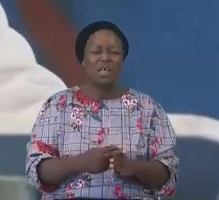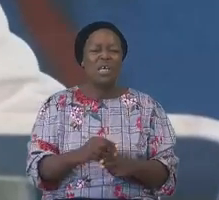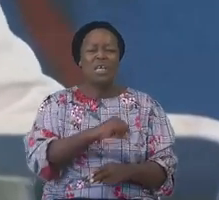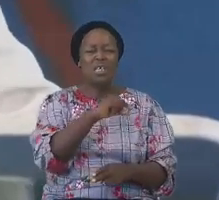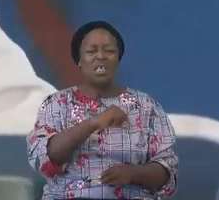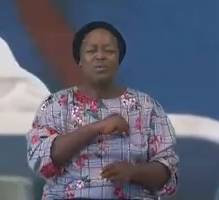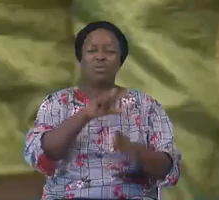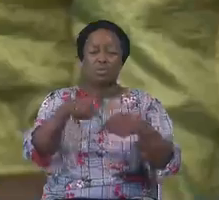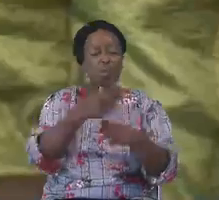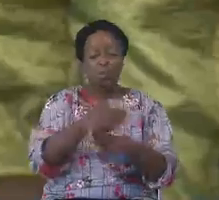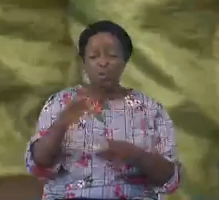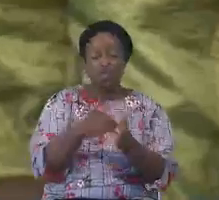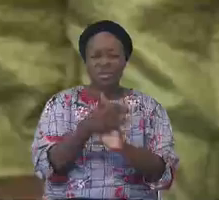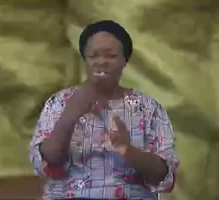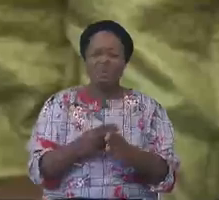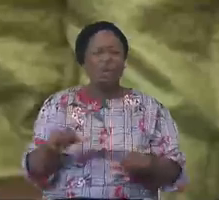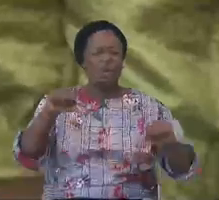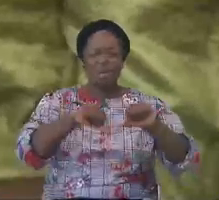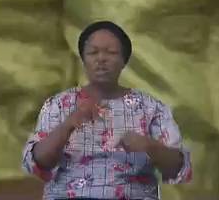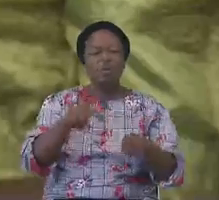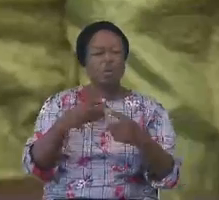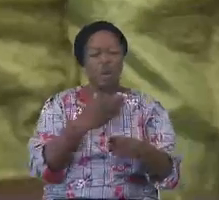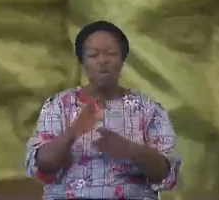ôté de la vie de chacun de nous au nom de Jésus.